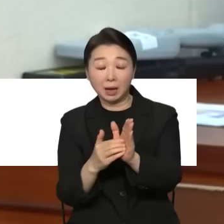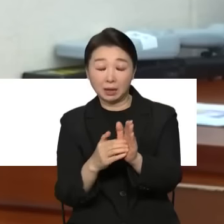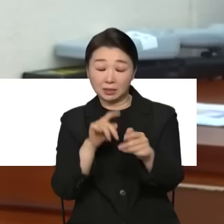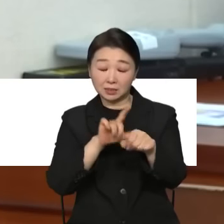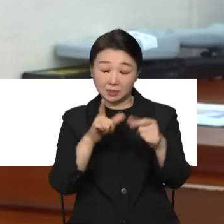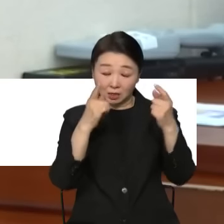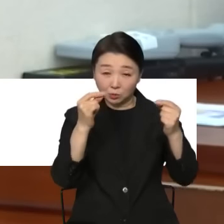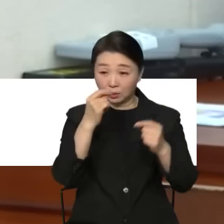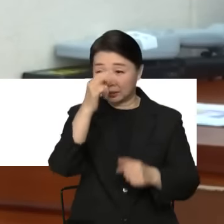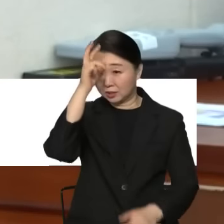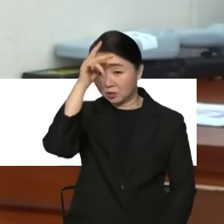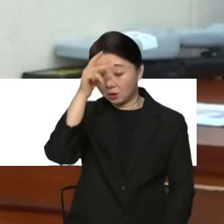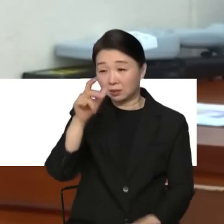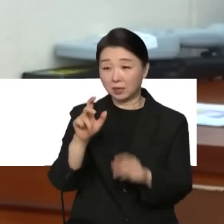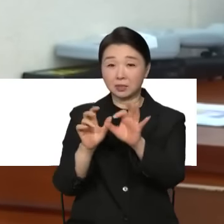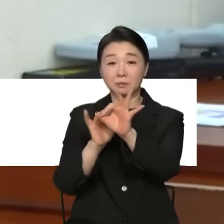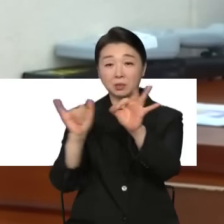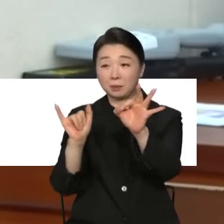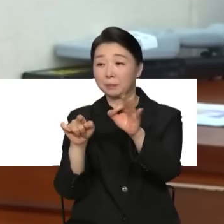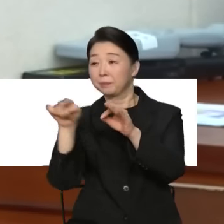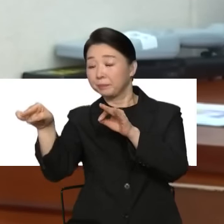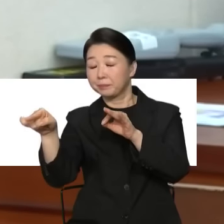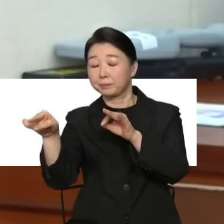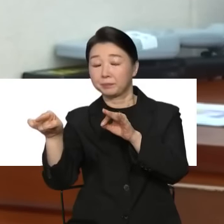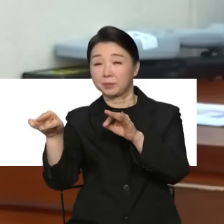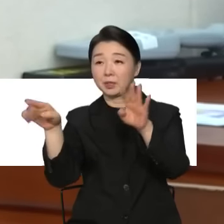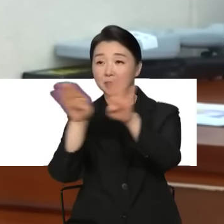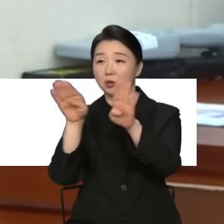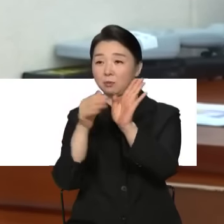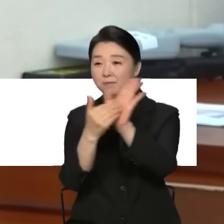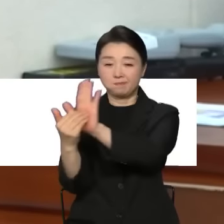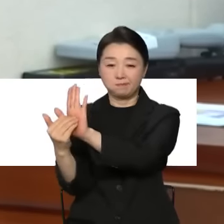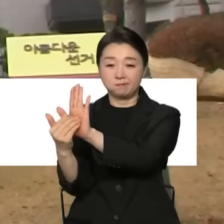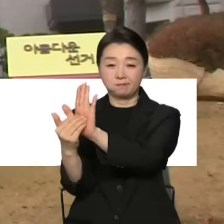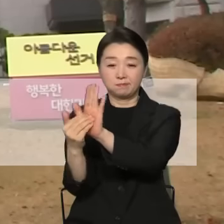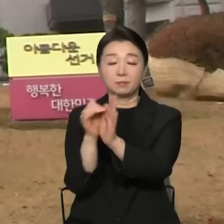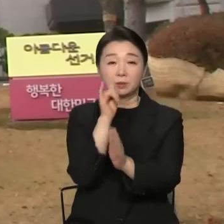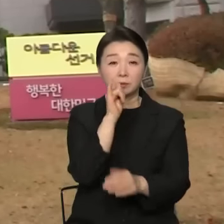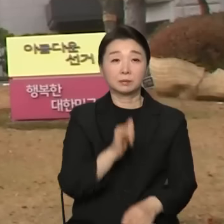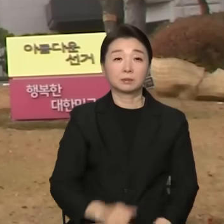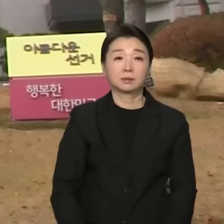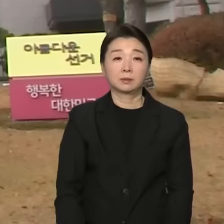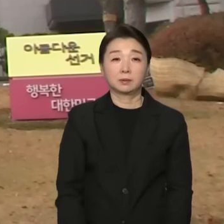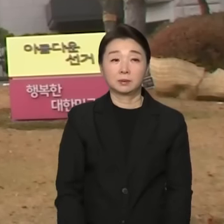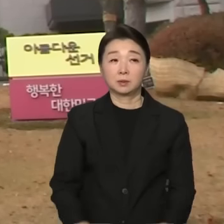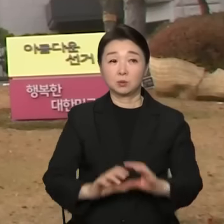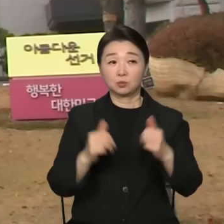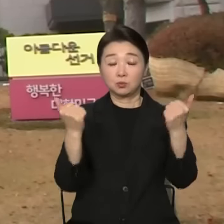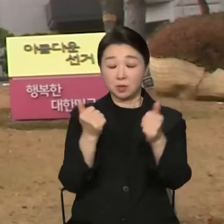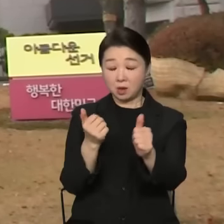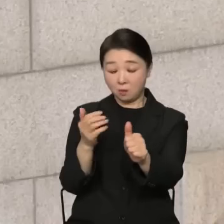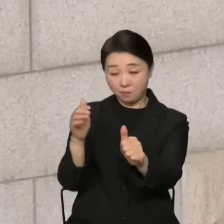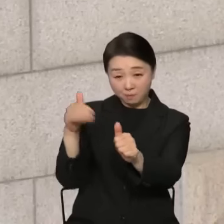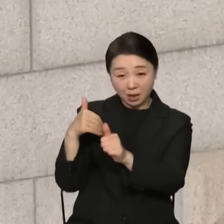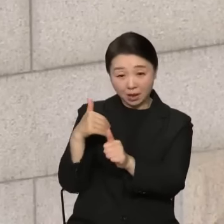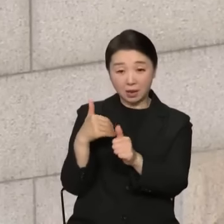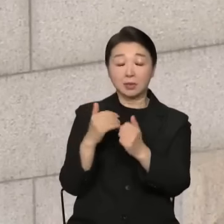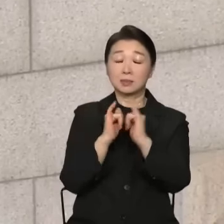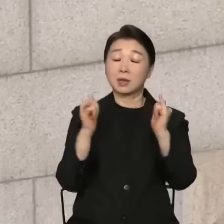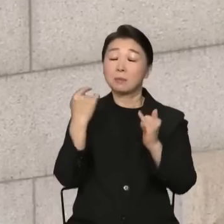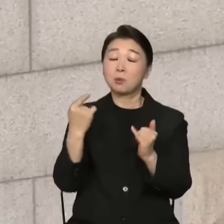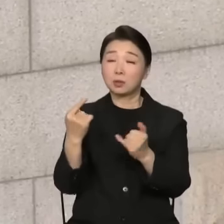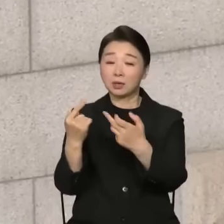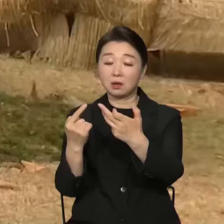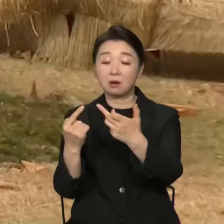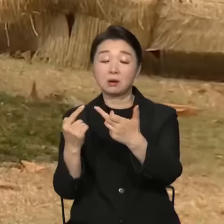경찰 10여명이 청사 밖에 정문 출입통제를 실시하였습니다 국회에 동원됐던 이놈보다 17명